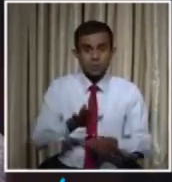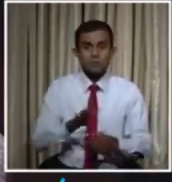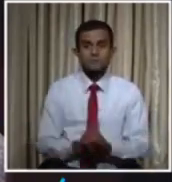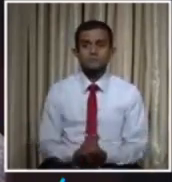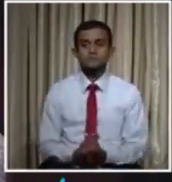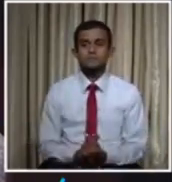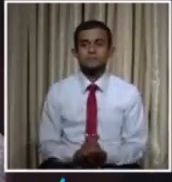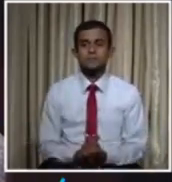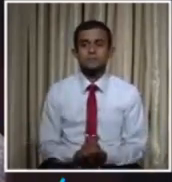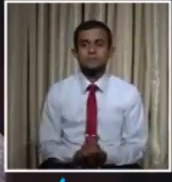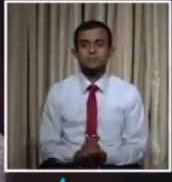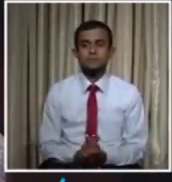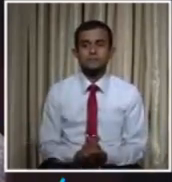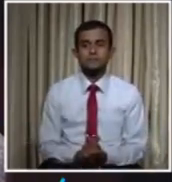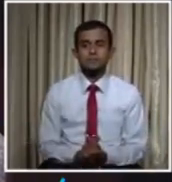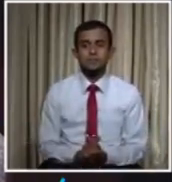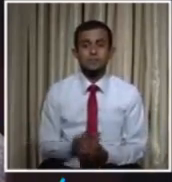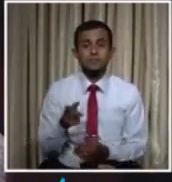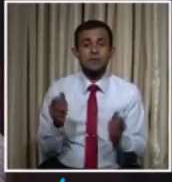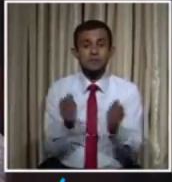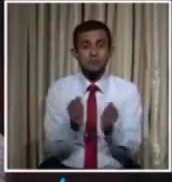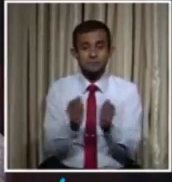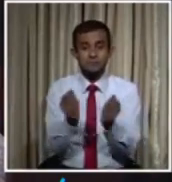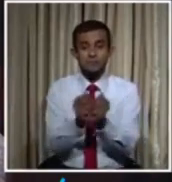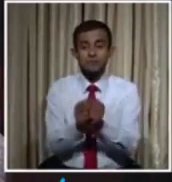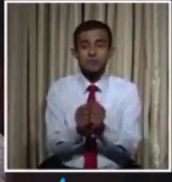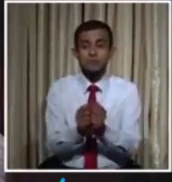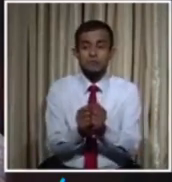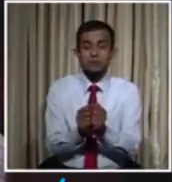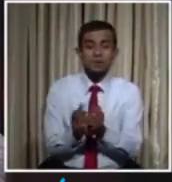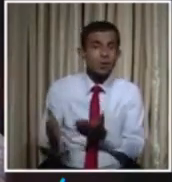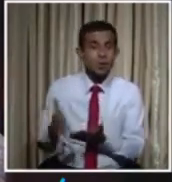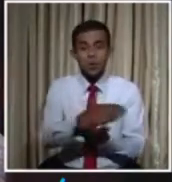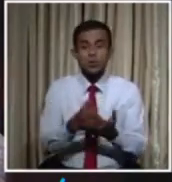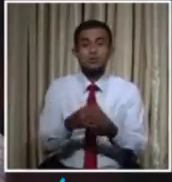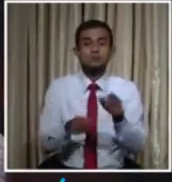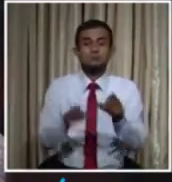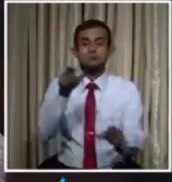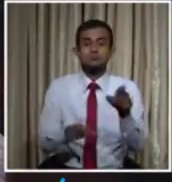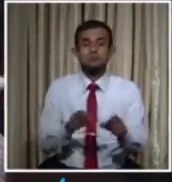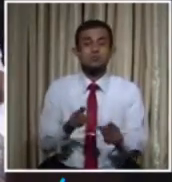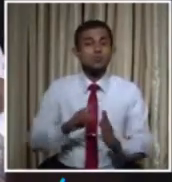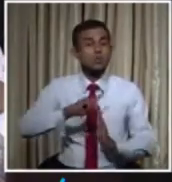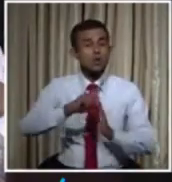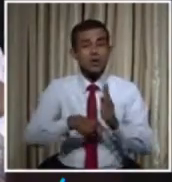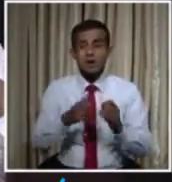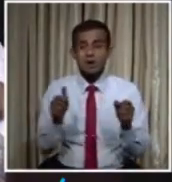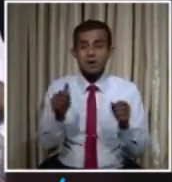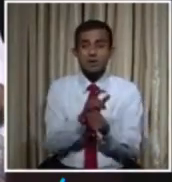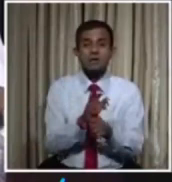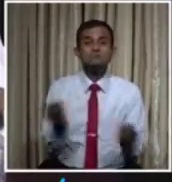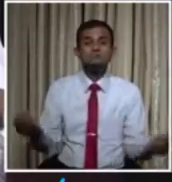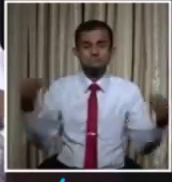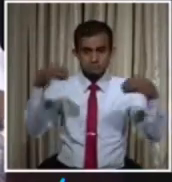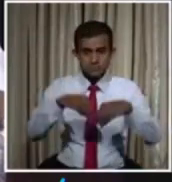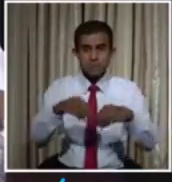දෙයක් නෙමෙයි මේ ක්‍රියාවලිය සියලු දෙනා මුළු රටම ඒකරාශී වෙලා